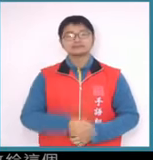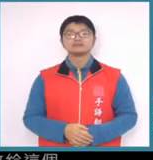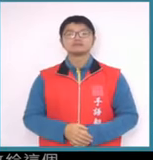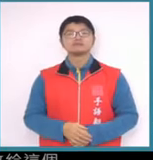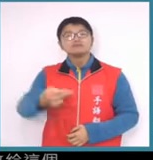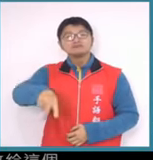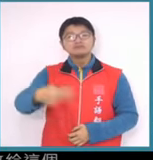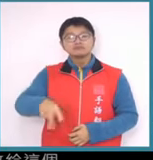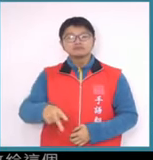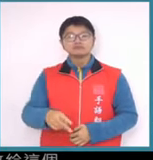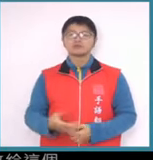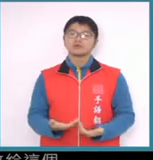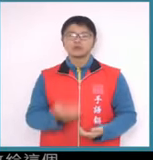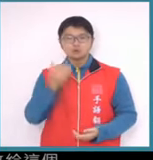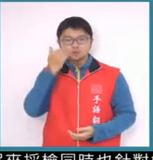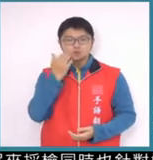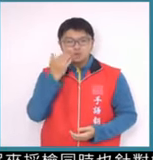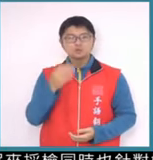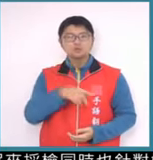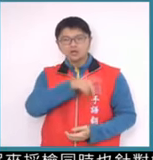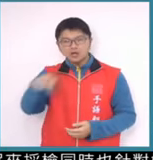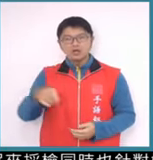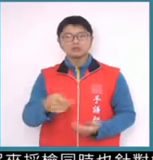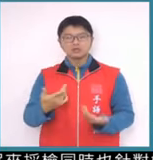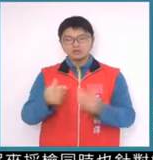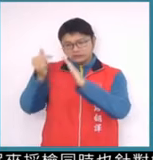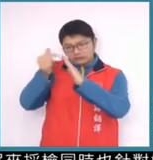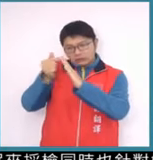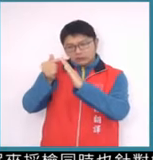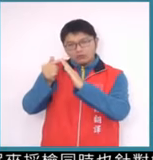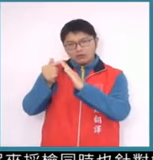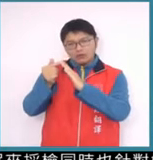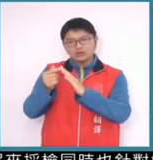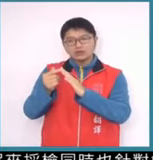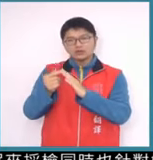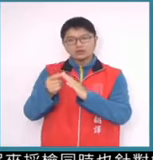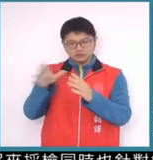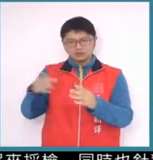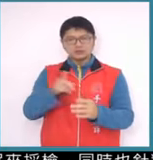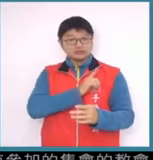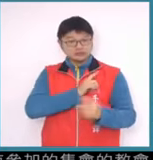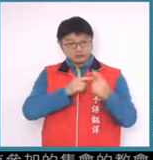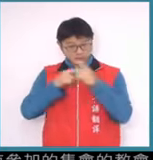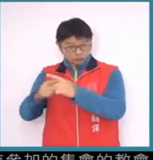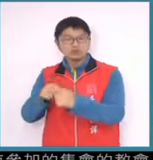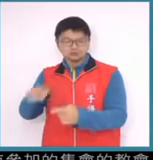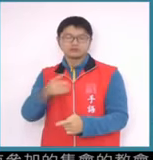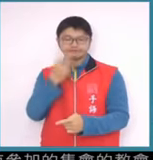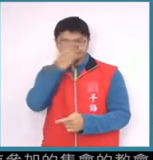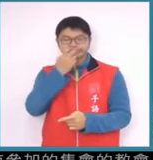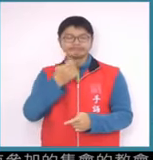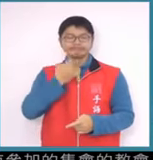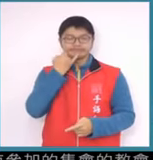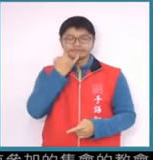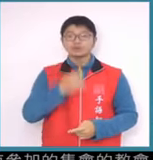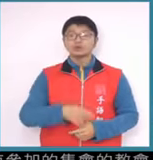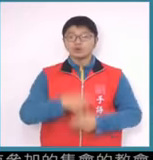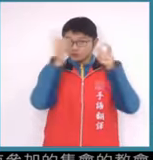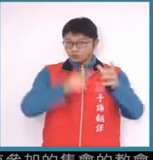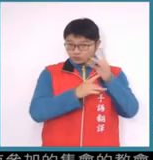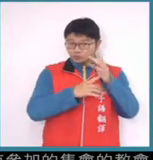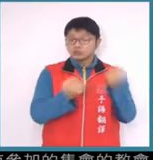像这个他们有参加的集会的教会也要通知采检哦。芦竹采检站是在这个